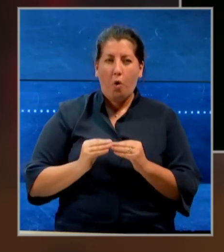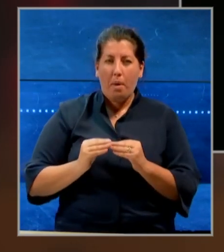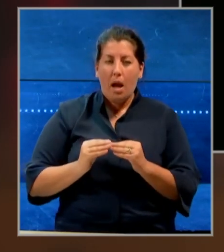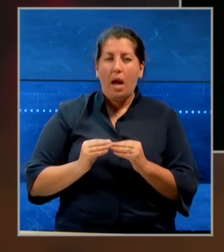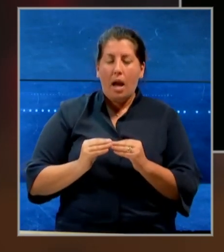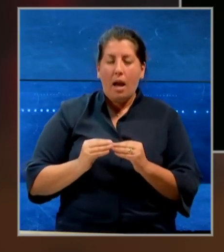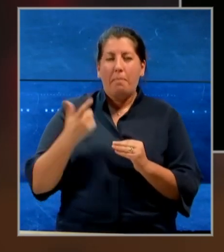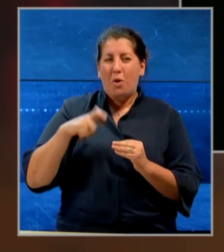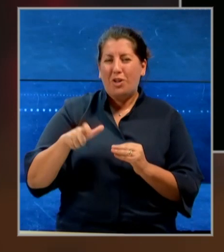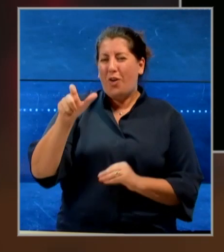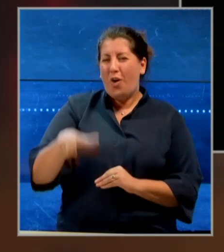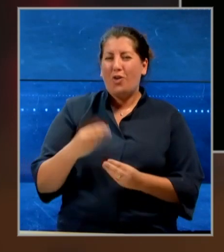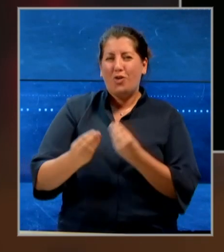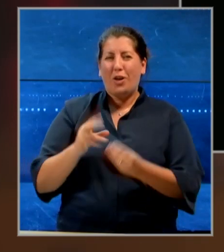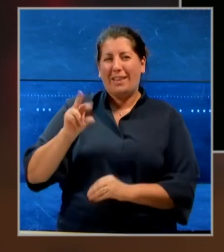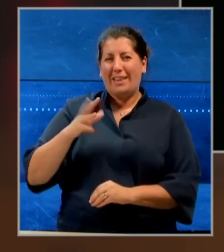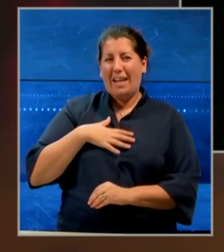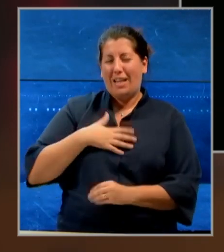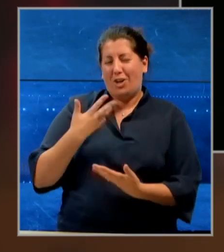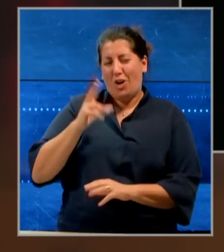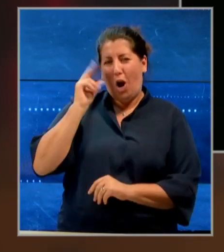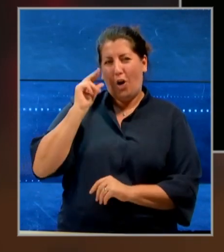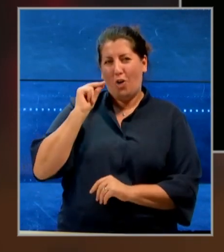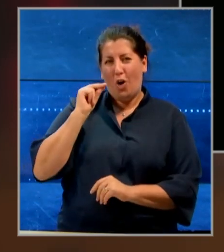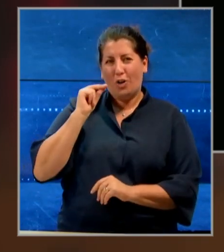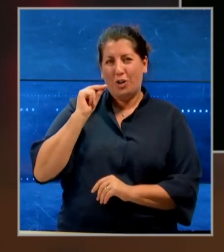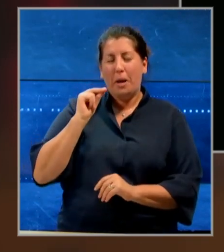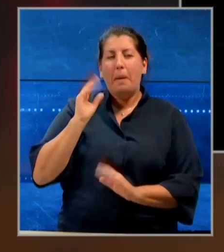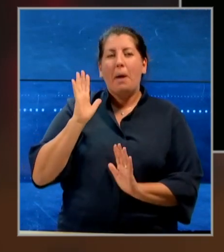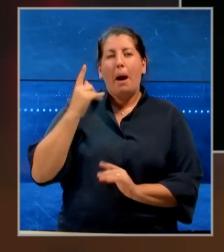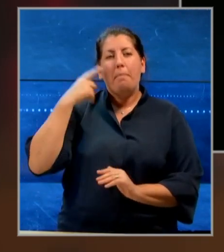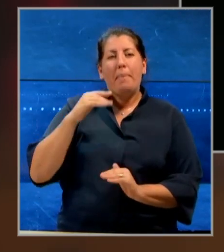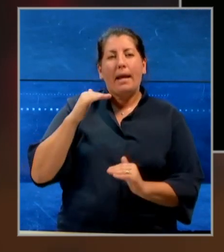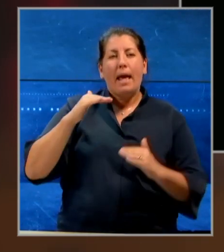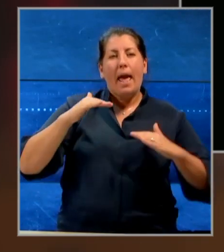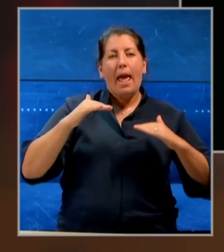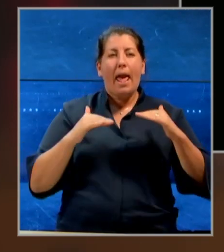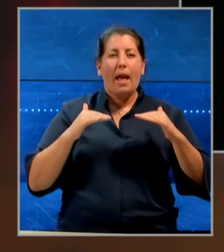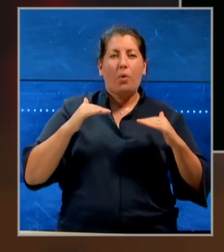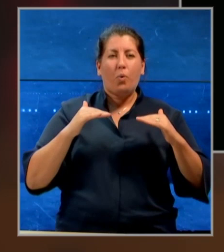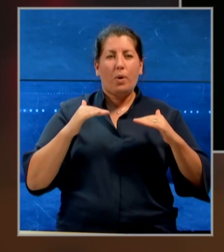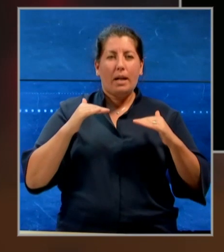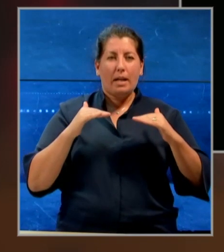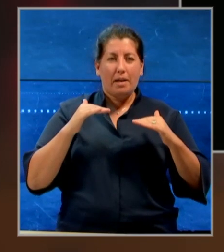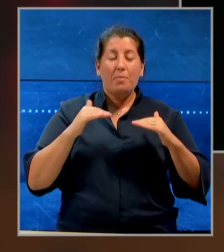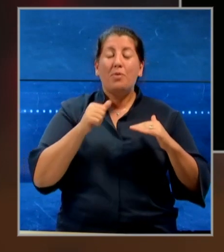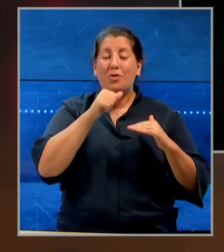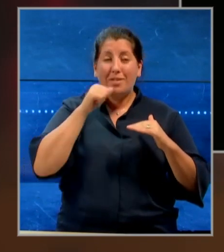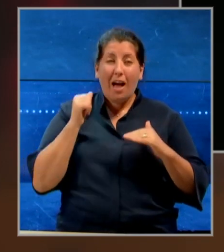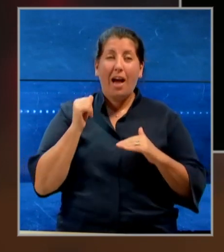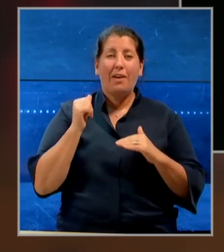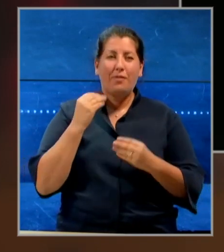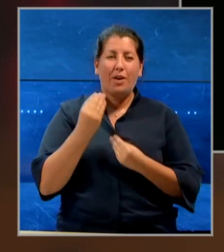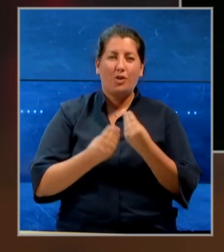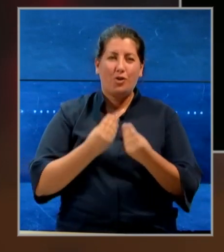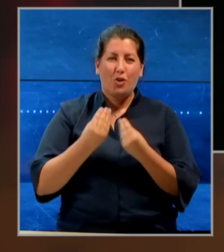quindi sai già quale caratteristiche, però alle volte per gli equilibri servono anche i giocatori, diciamo, con già qualche anno di